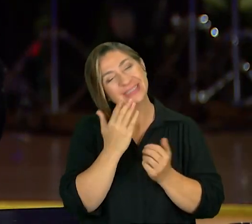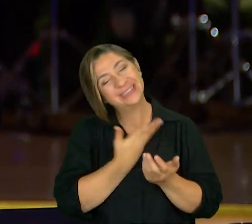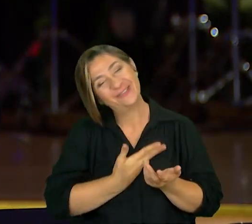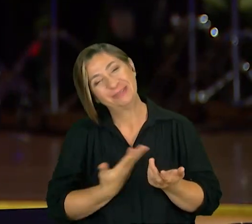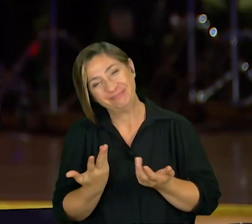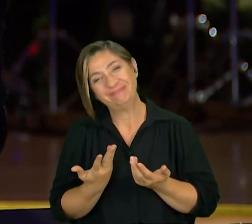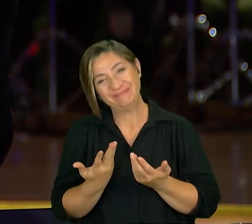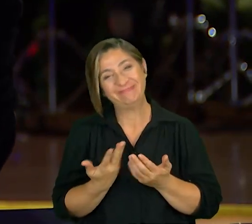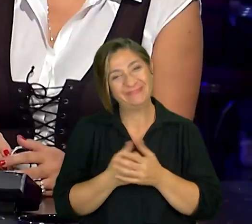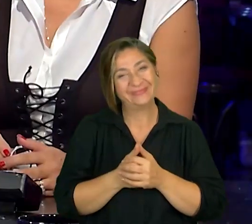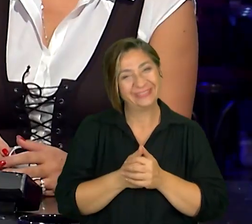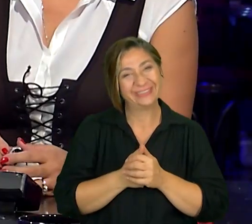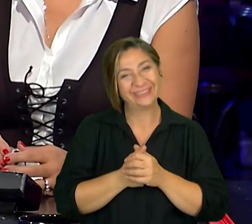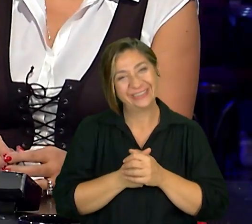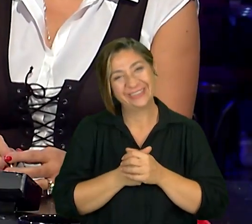bakma.